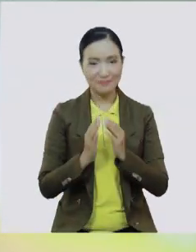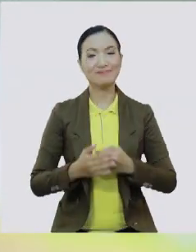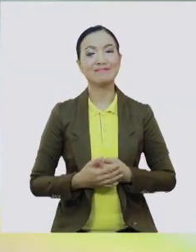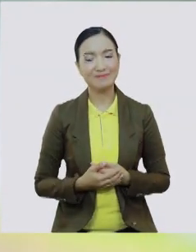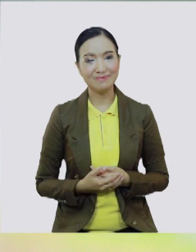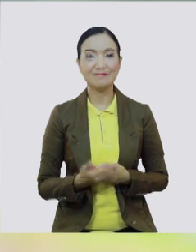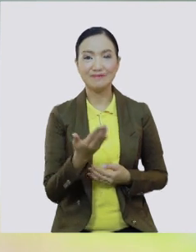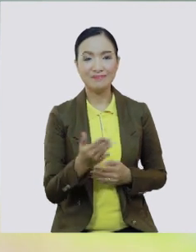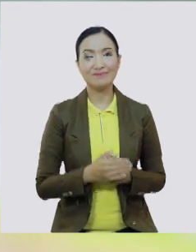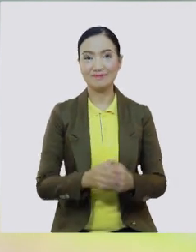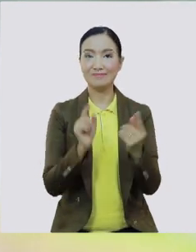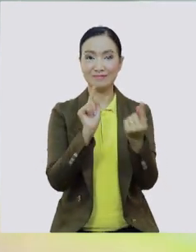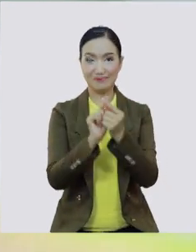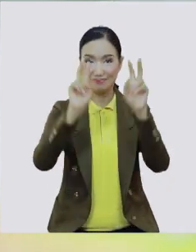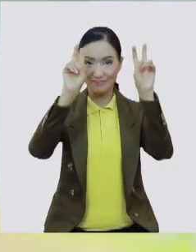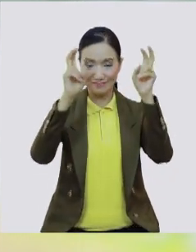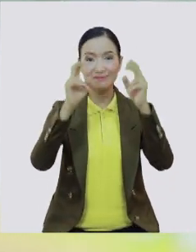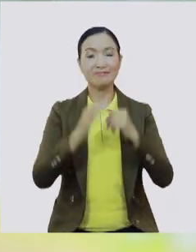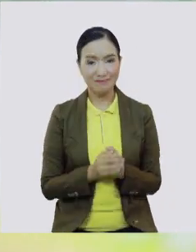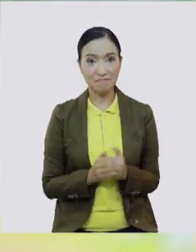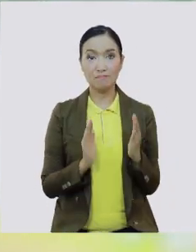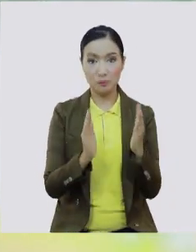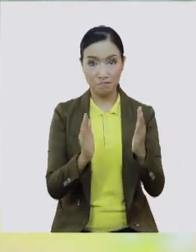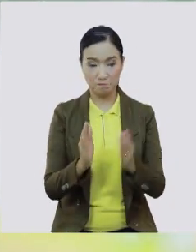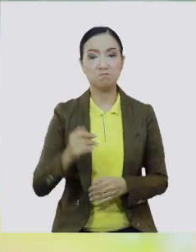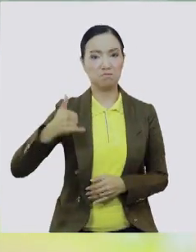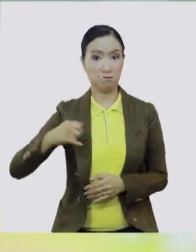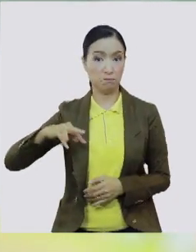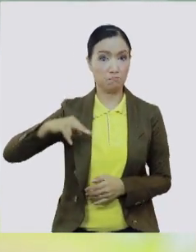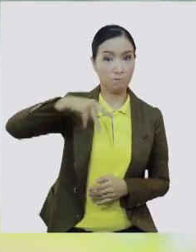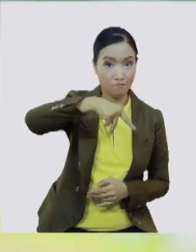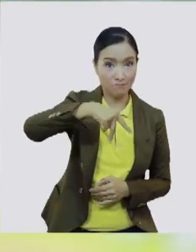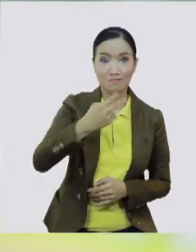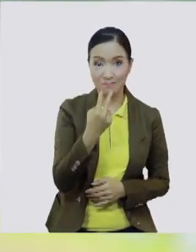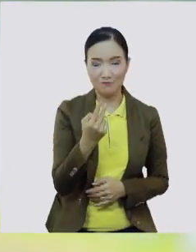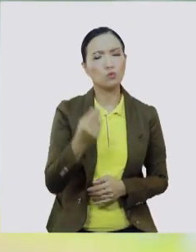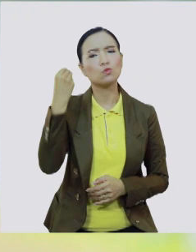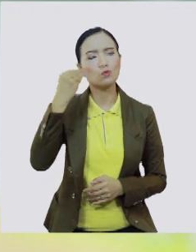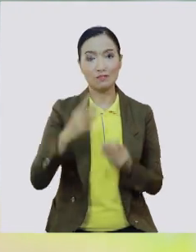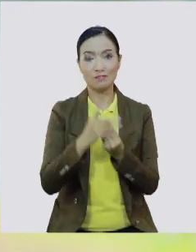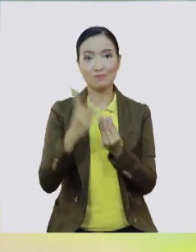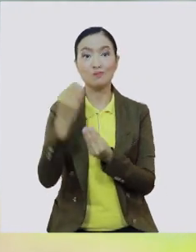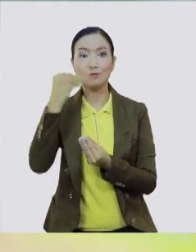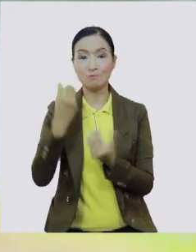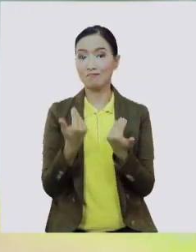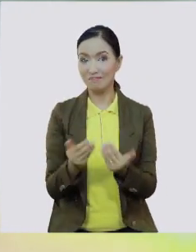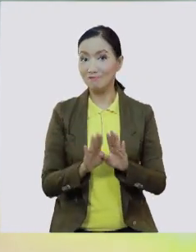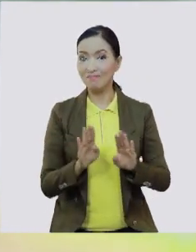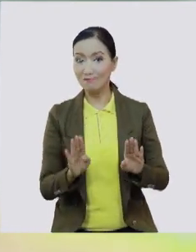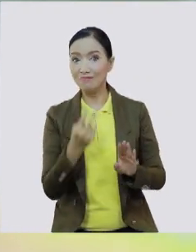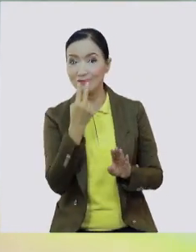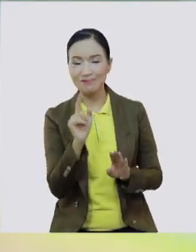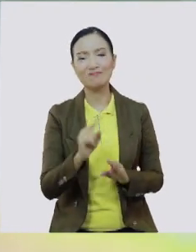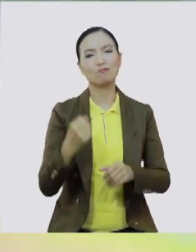สวัสดีครับคุณผู้ชมครับกลับมาพบกับรายการก้าวที่กล้าเป็นประจำในทุกสัปดาห์นะครับวันนี้เราเปิดรายการด้วยบรรยากาศการฝึกซ้